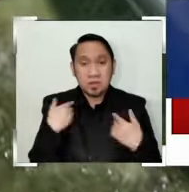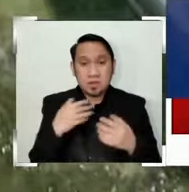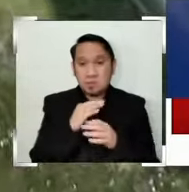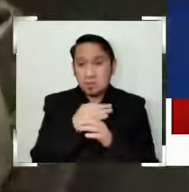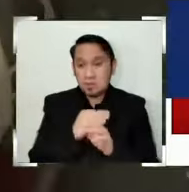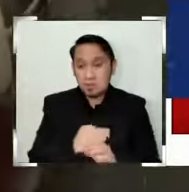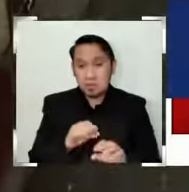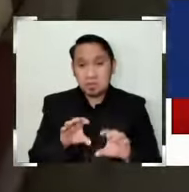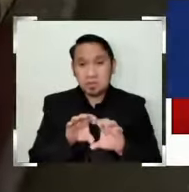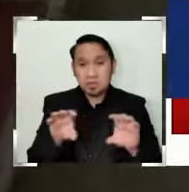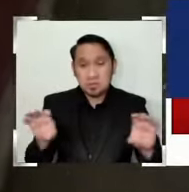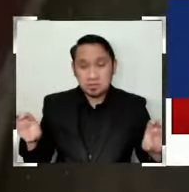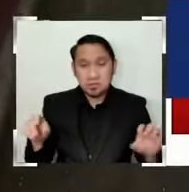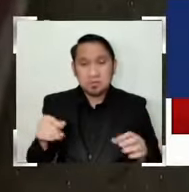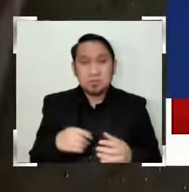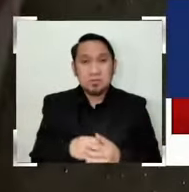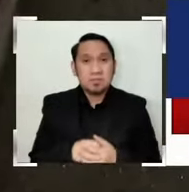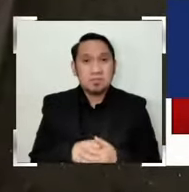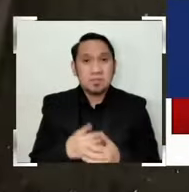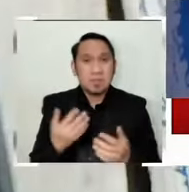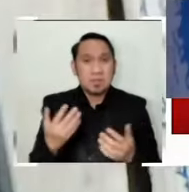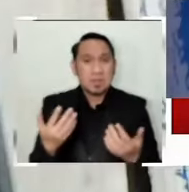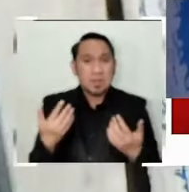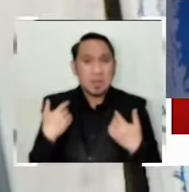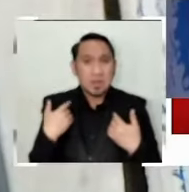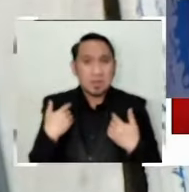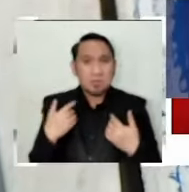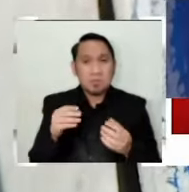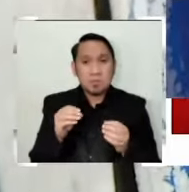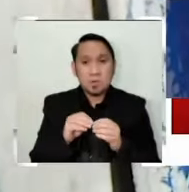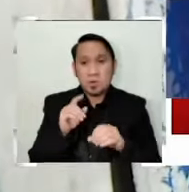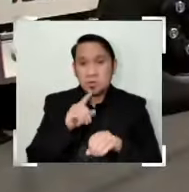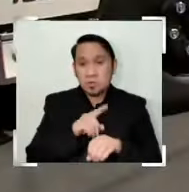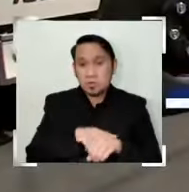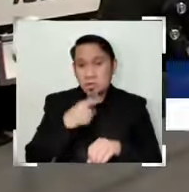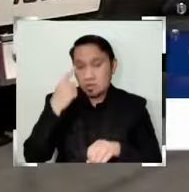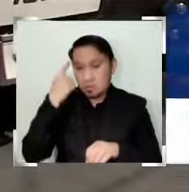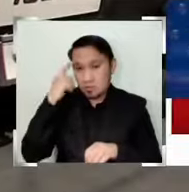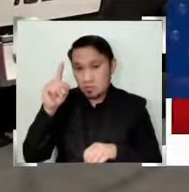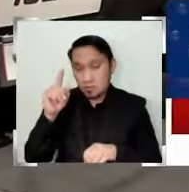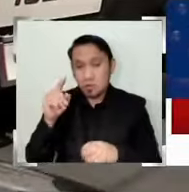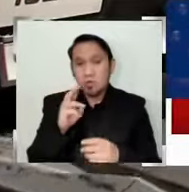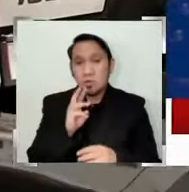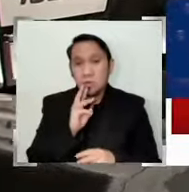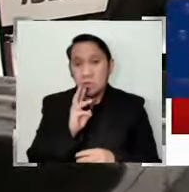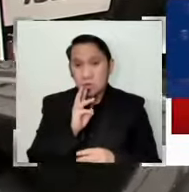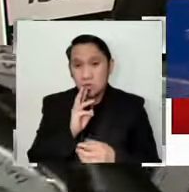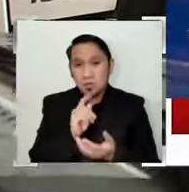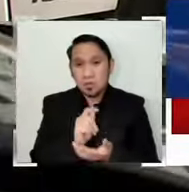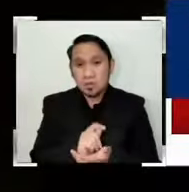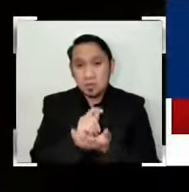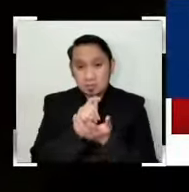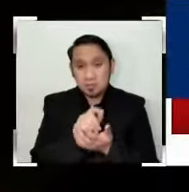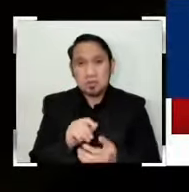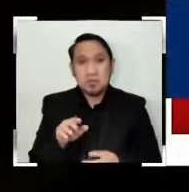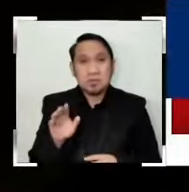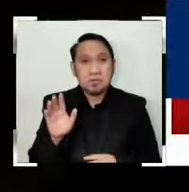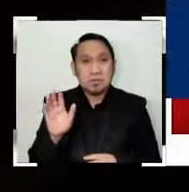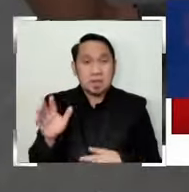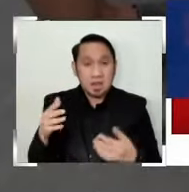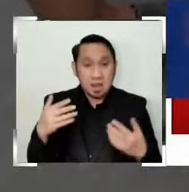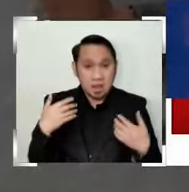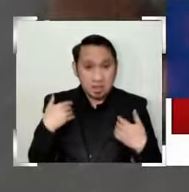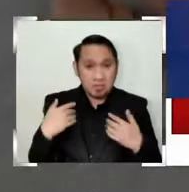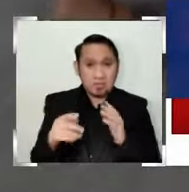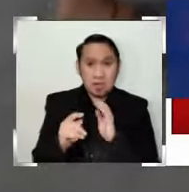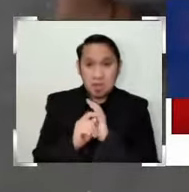sa hanging amihan, kung kaya mas mahabang oras ang kailangan para sa water treatment. Mag-iikot daw ang kanilang mobile water tankers sa mga